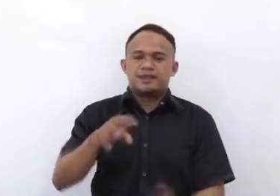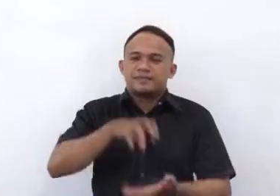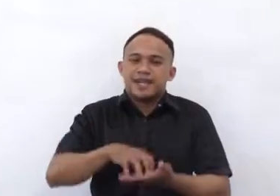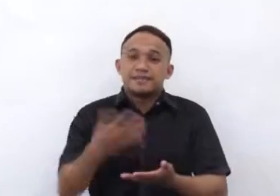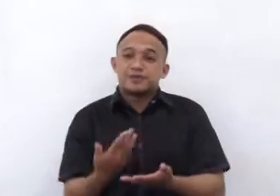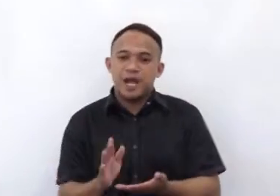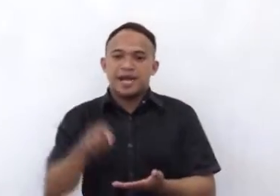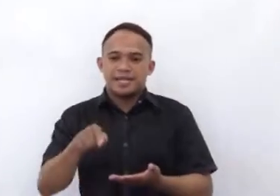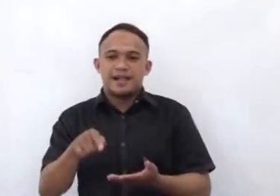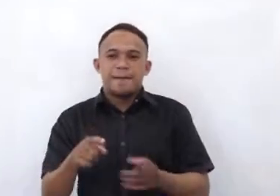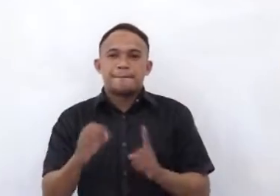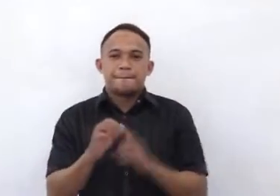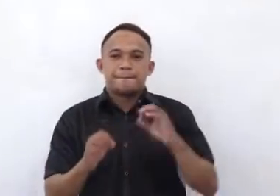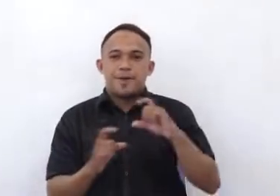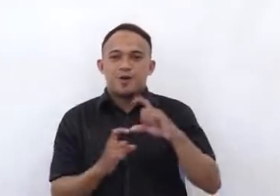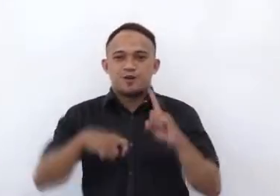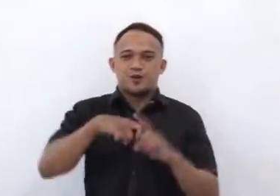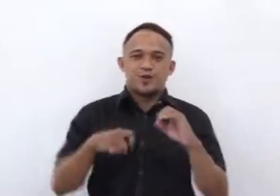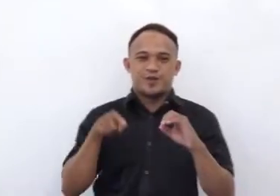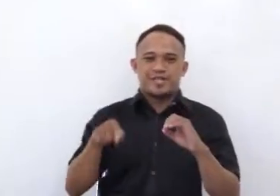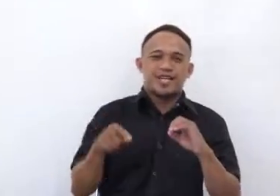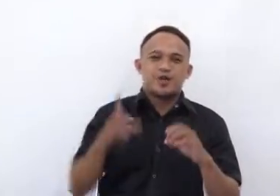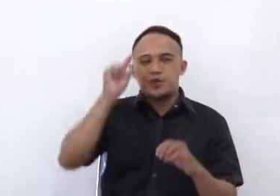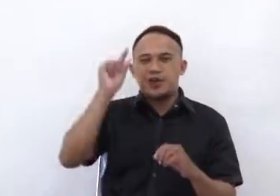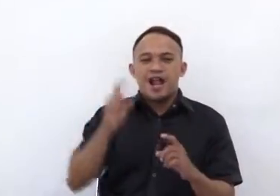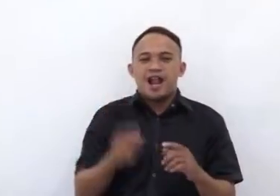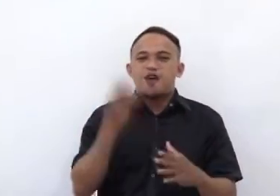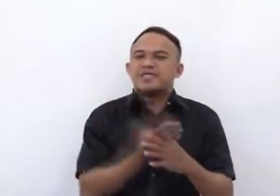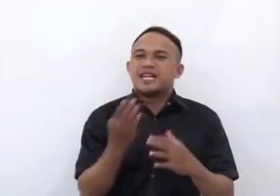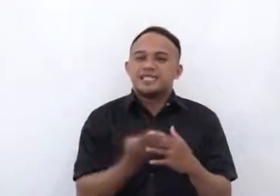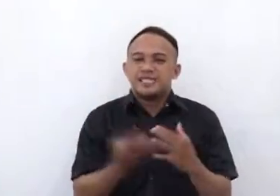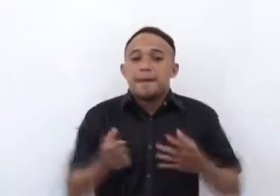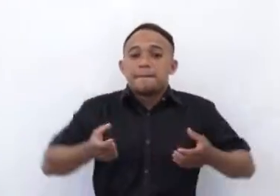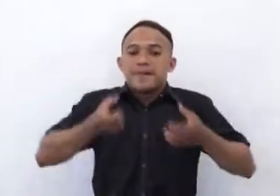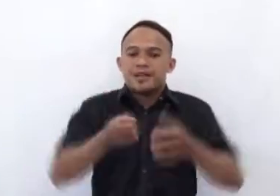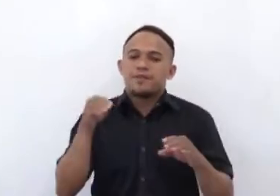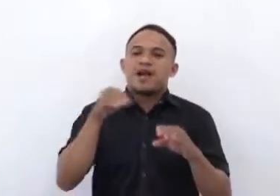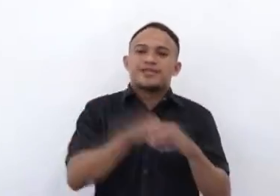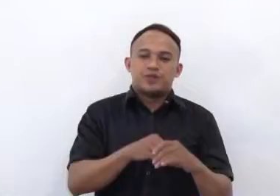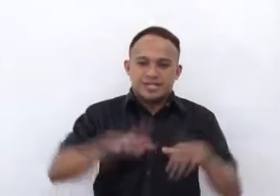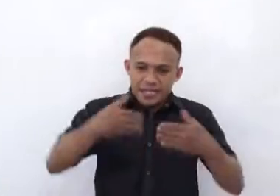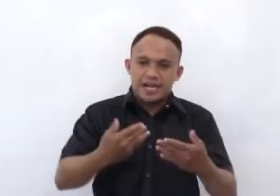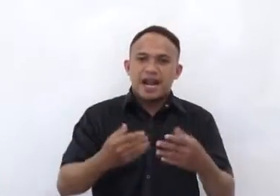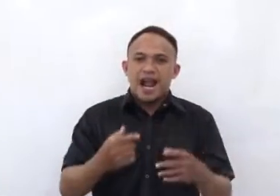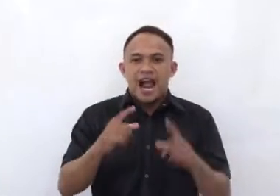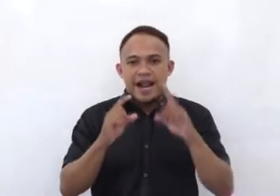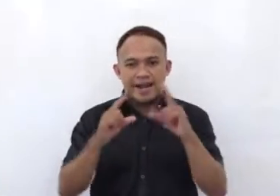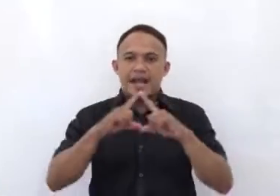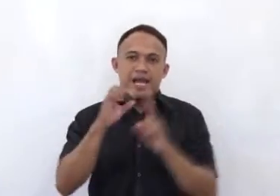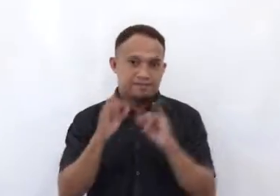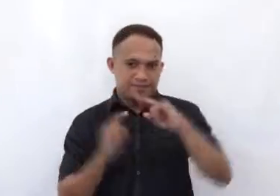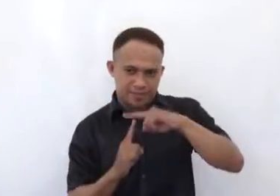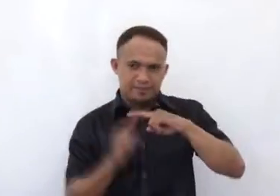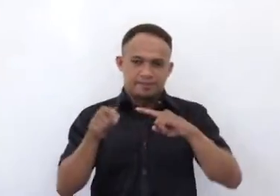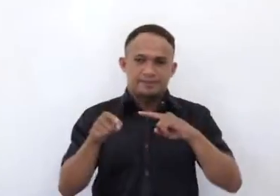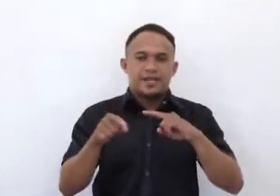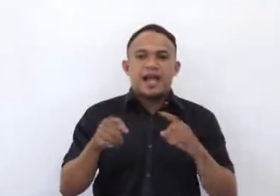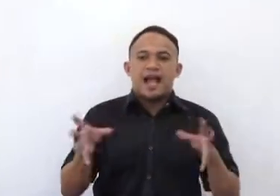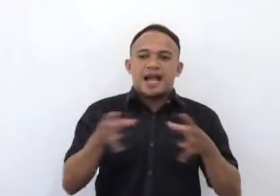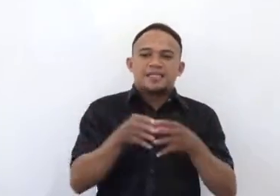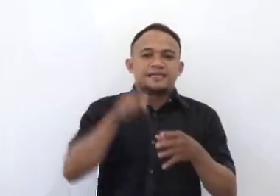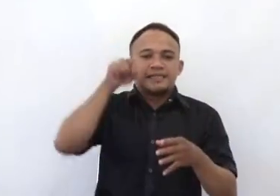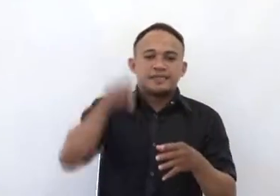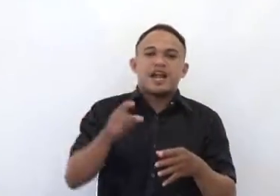Alhamdulillah hari ini kita semua lengkap, Forkopimda Provinsi, Kota Gorontalo dan Pak Wali Kota